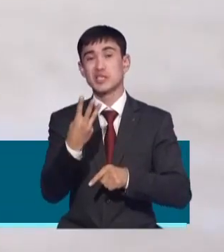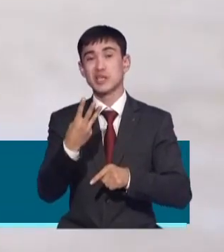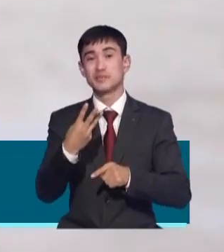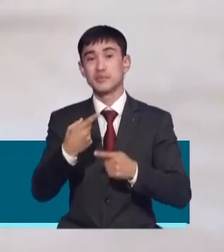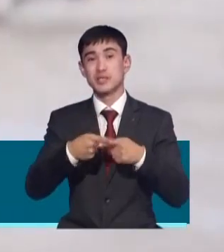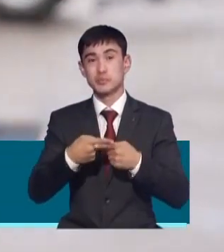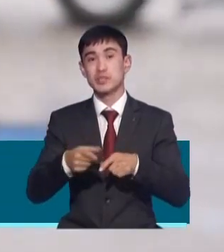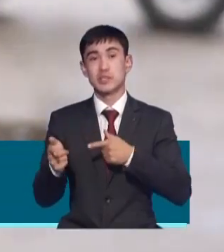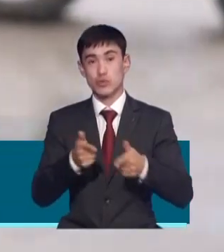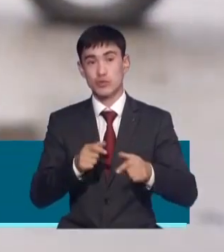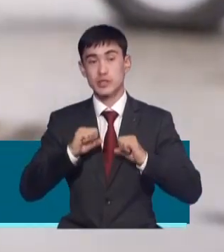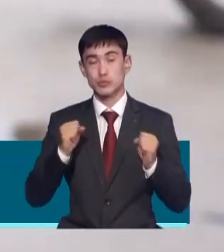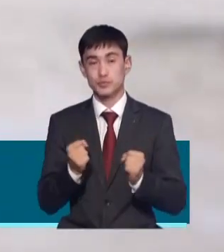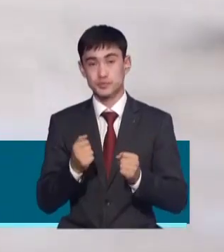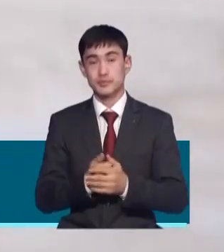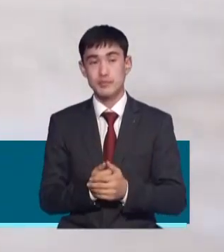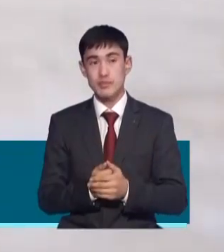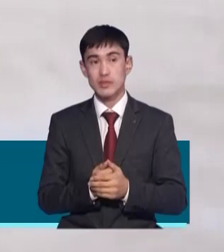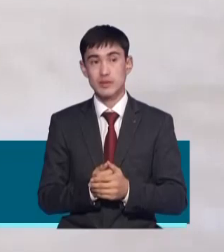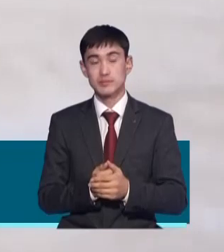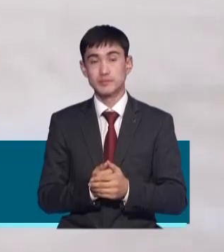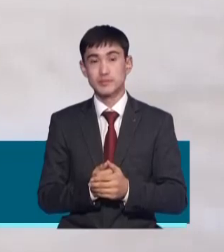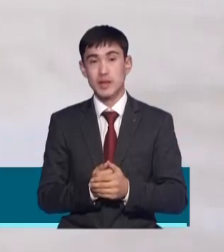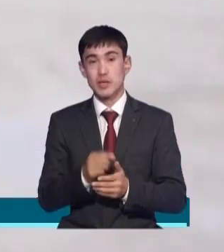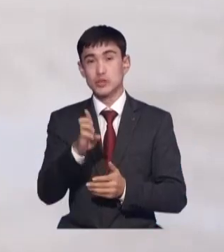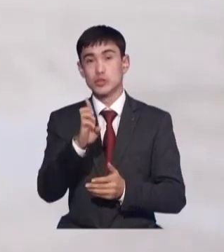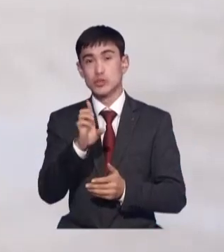зиму техника готова. По песко-соляной смеси